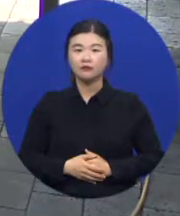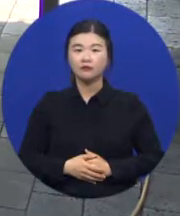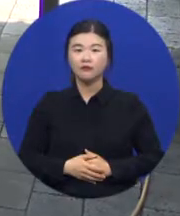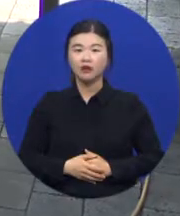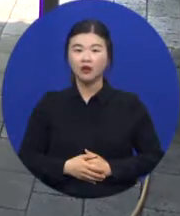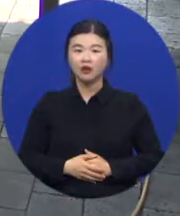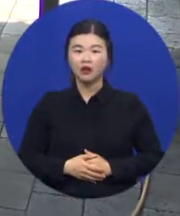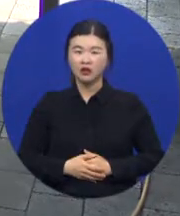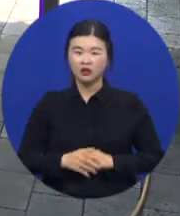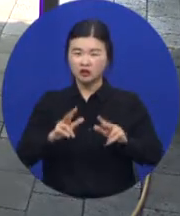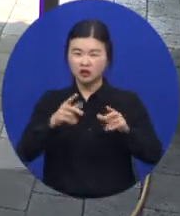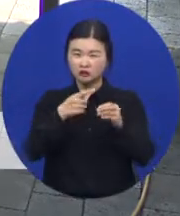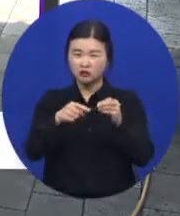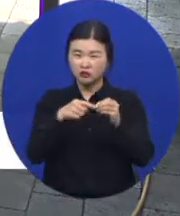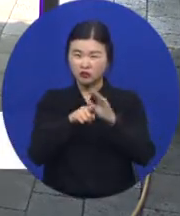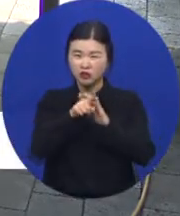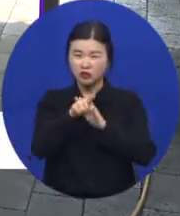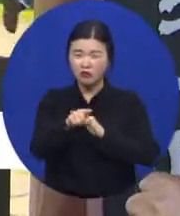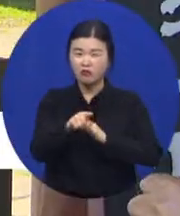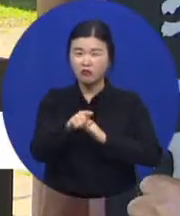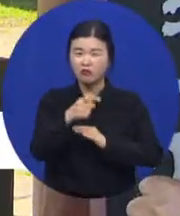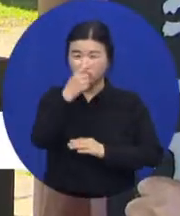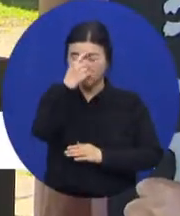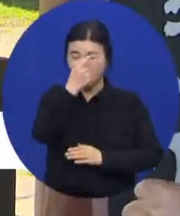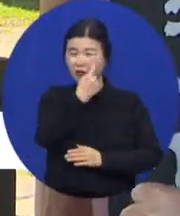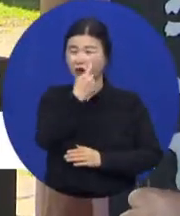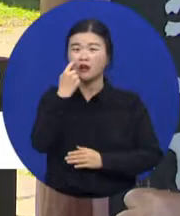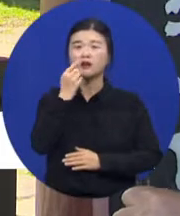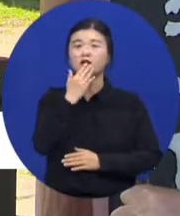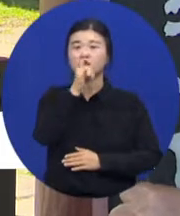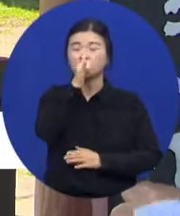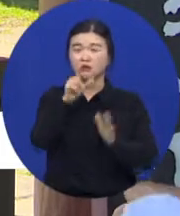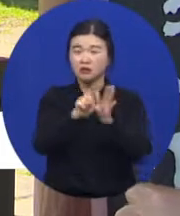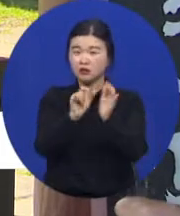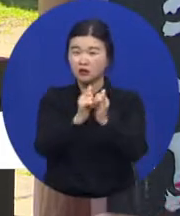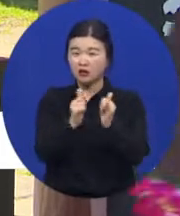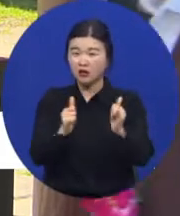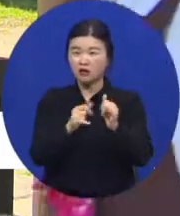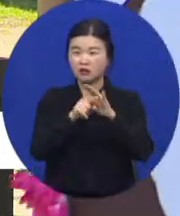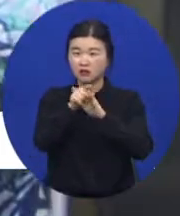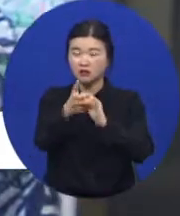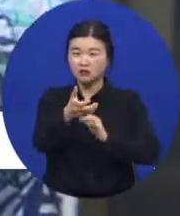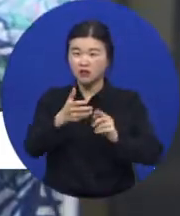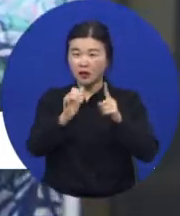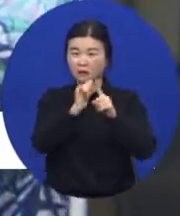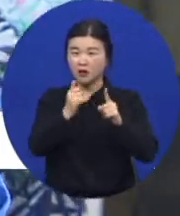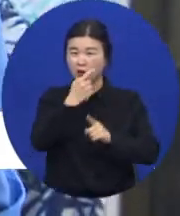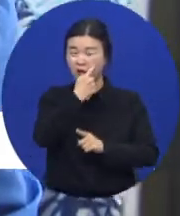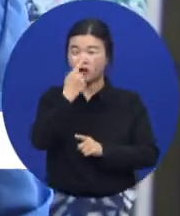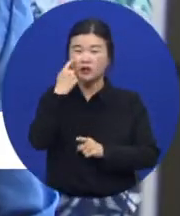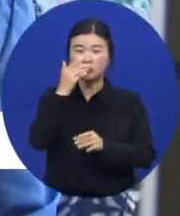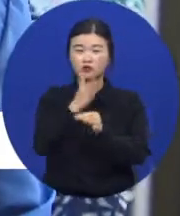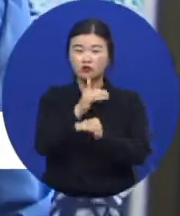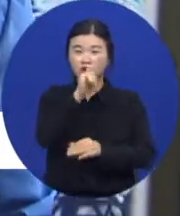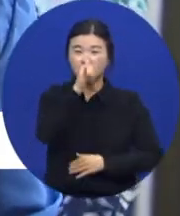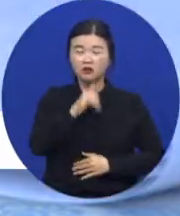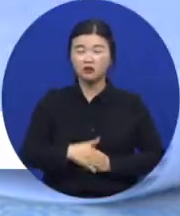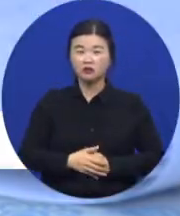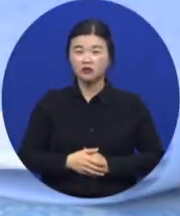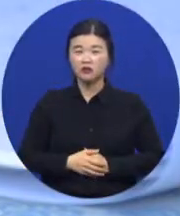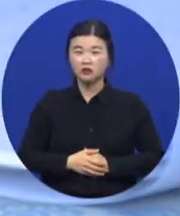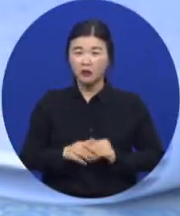사찰 입구에 마련된 무인 발열체 크기 신도들이 사찰의 들어가기 전 한 명씩 채운 을 확인합니다